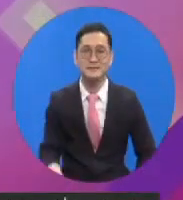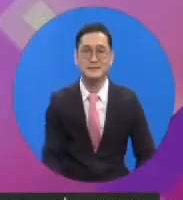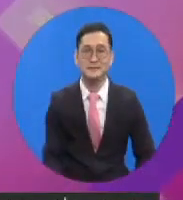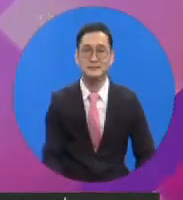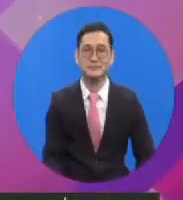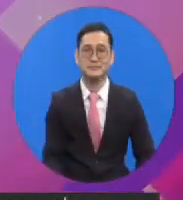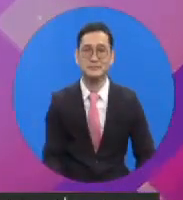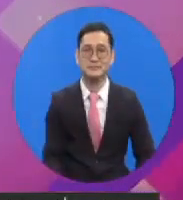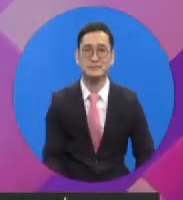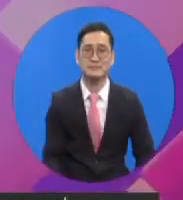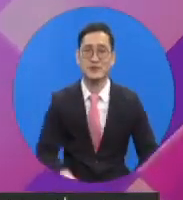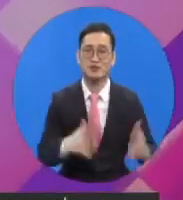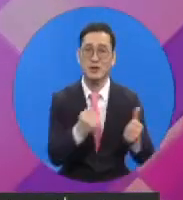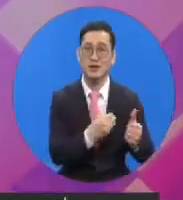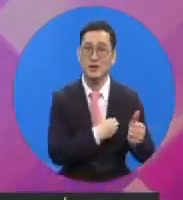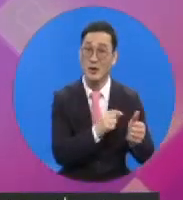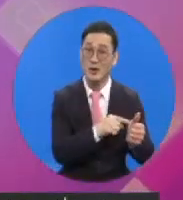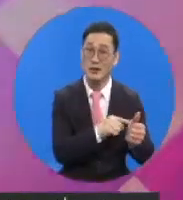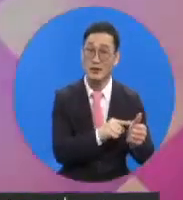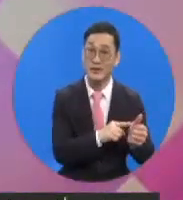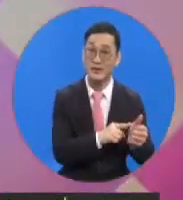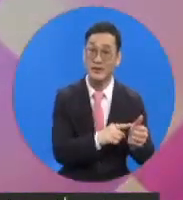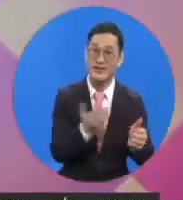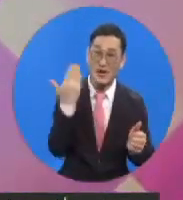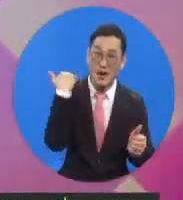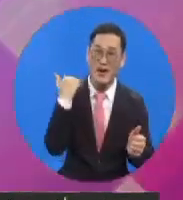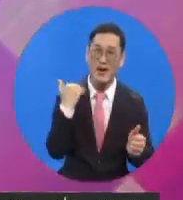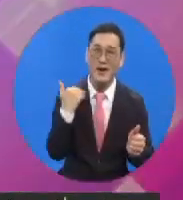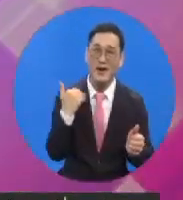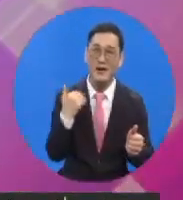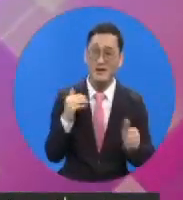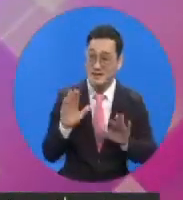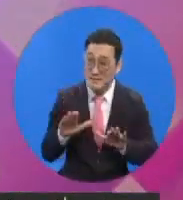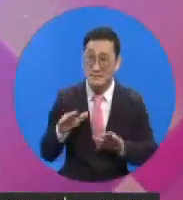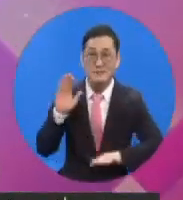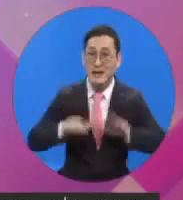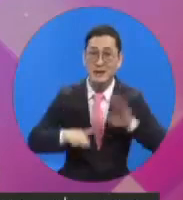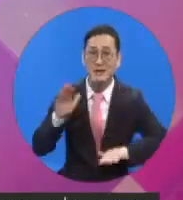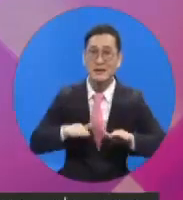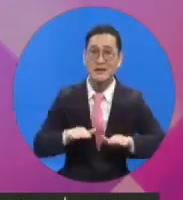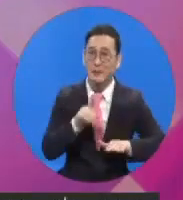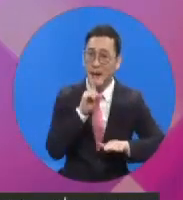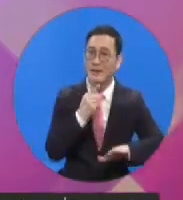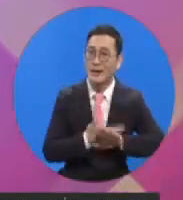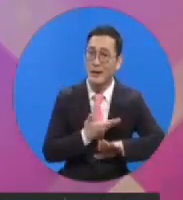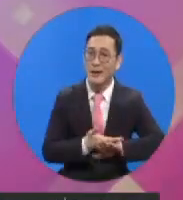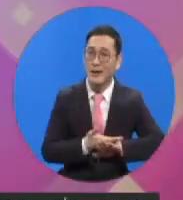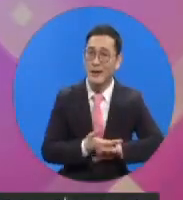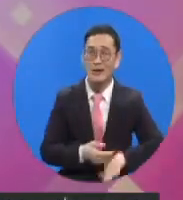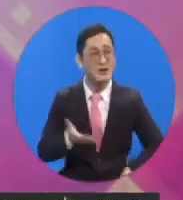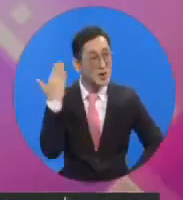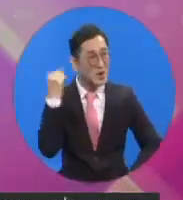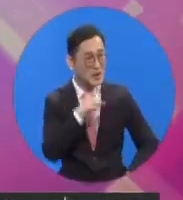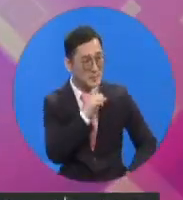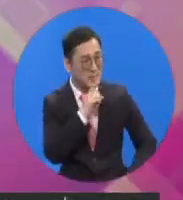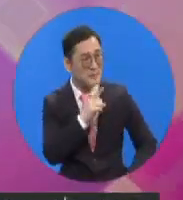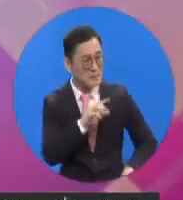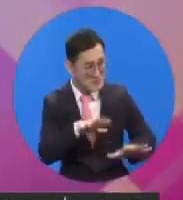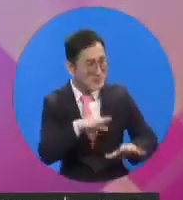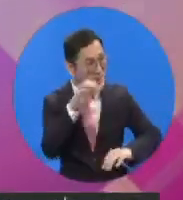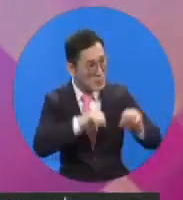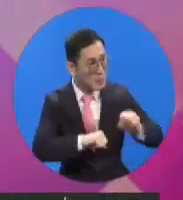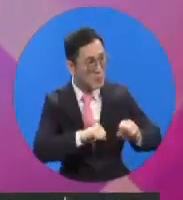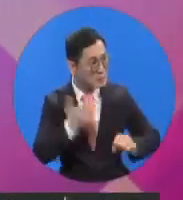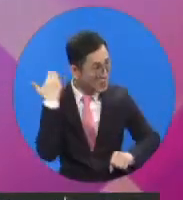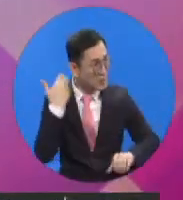박범계 의원이 과거에 윤석열 총장에게 어떻게 대했길래 윤 총장 입에선 과거엔 저에게 그러시지 않았습니까?